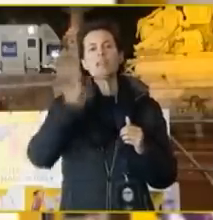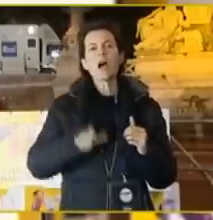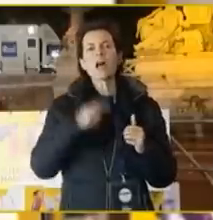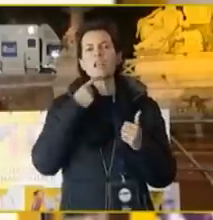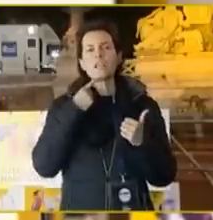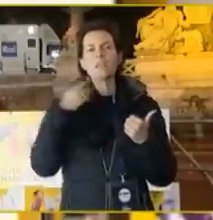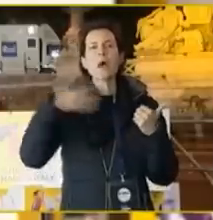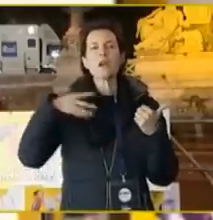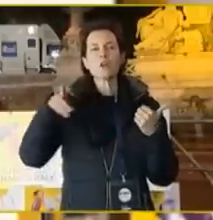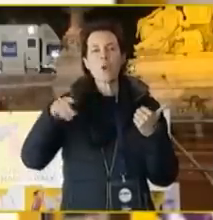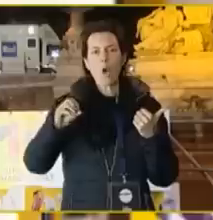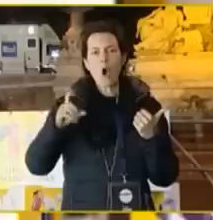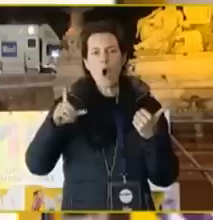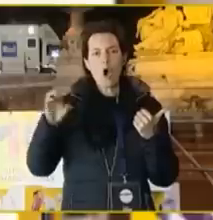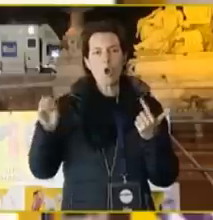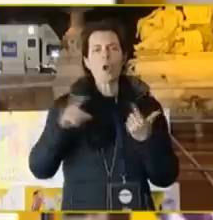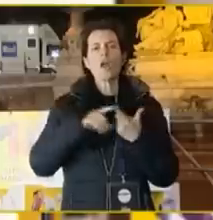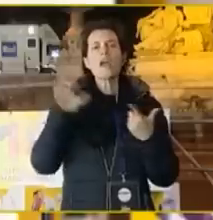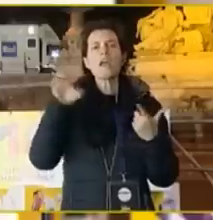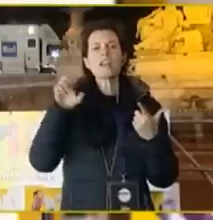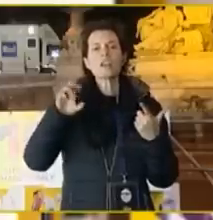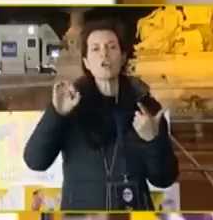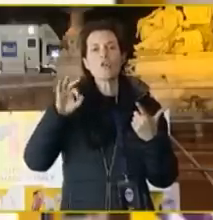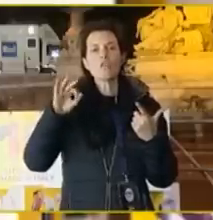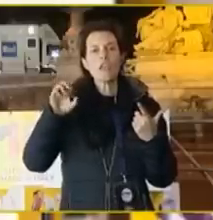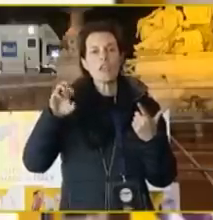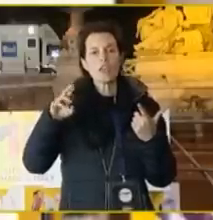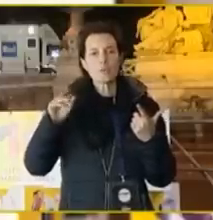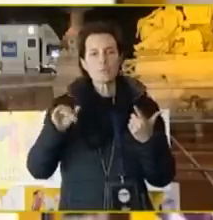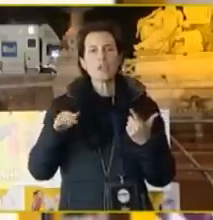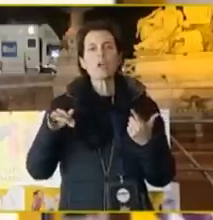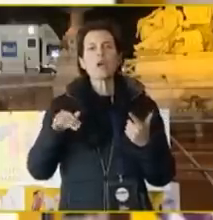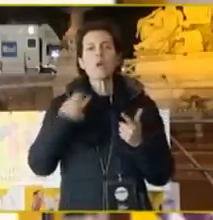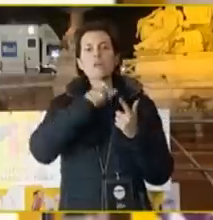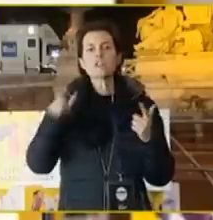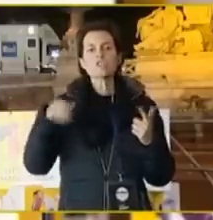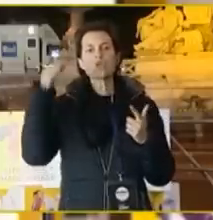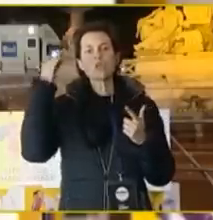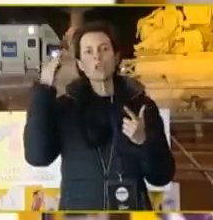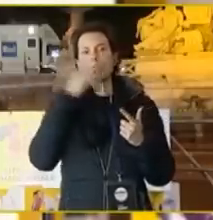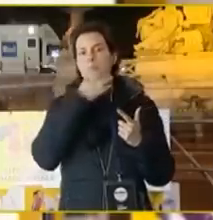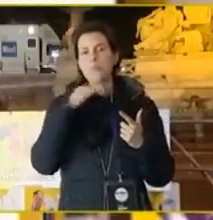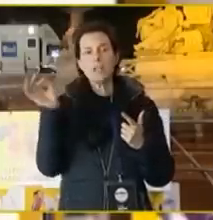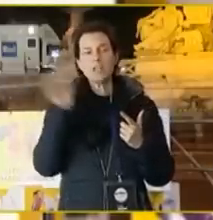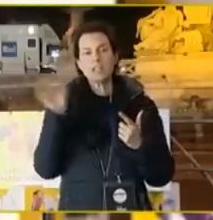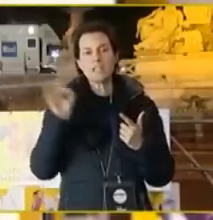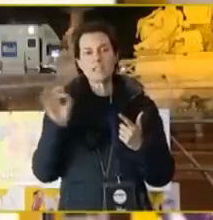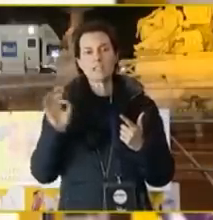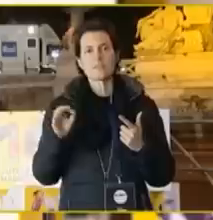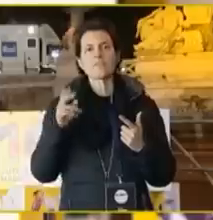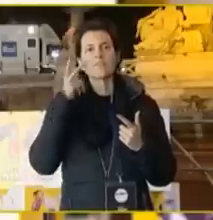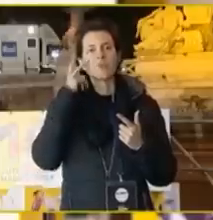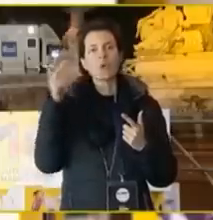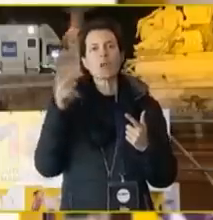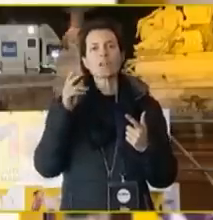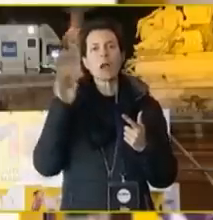Fermi. Sappiamo che il mondo non è stabile, ma sappiamo che è ricco di opportunità che possono essere colte. Guardare il futuro non